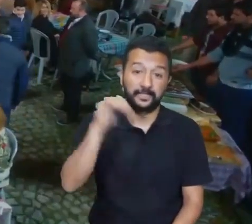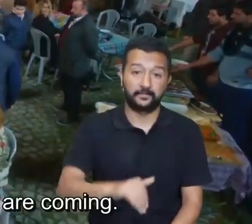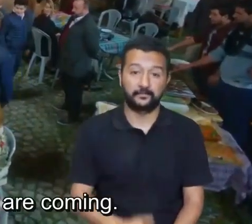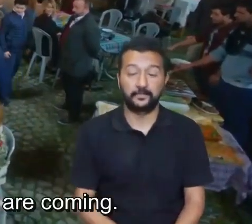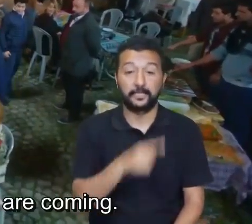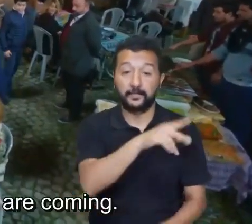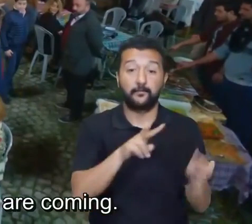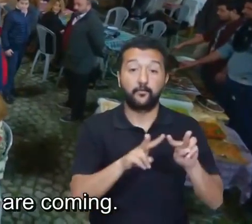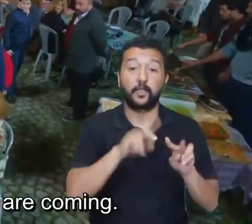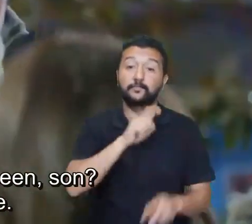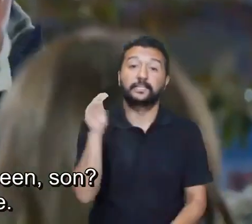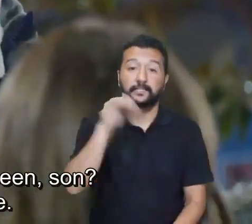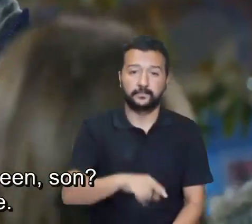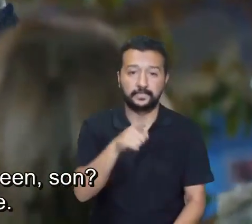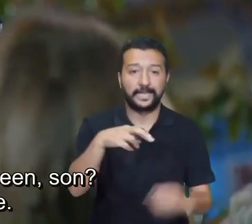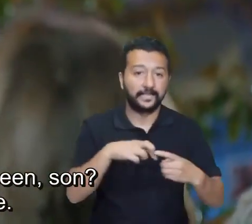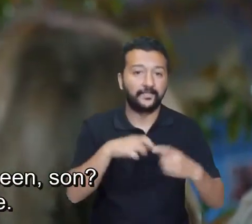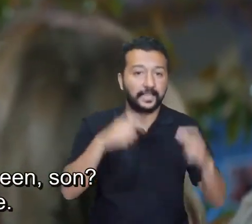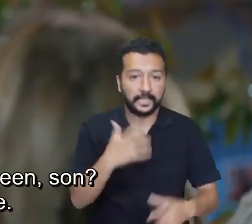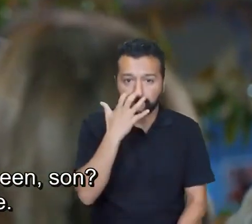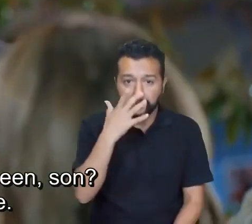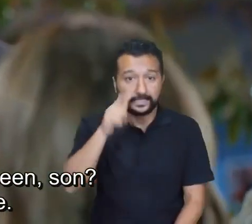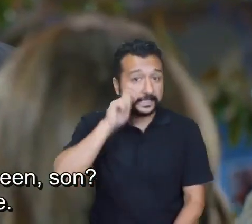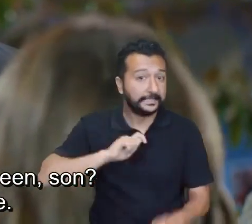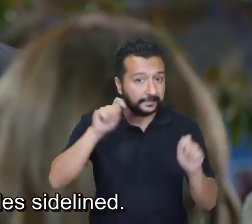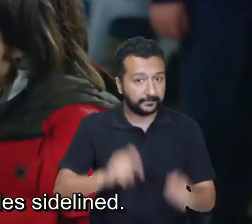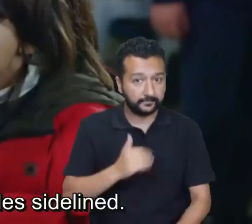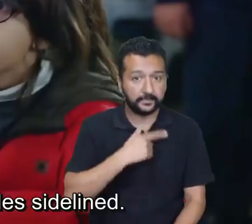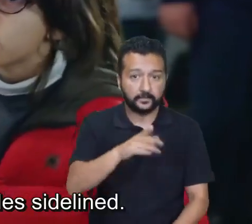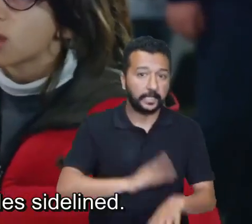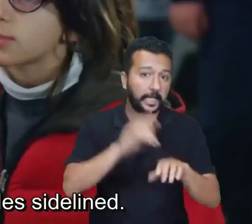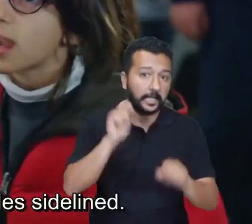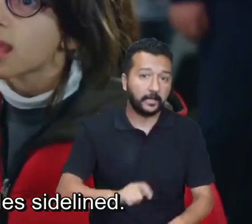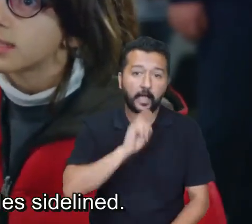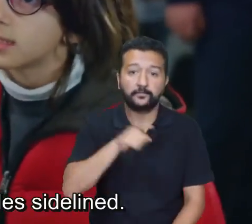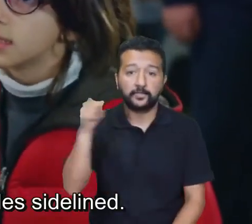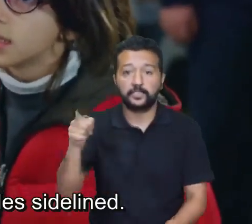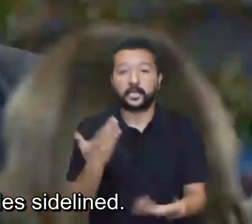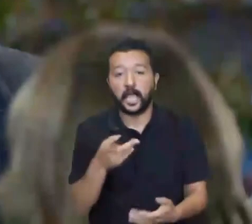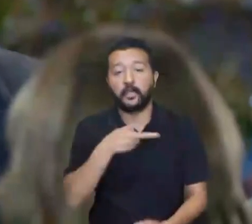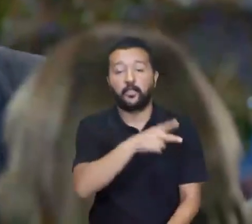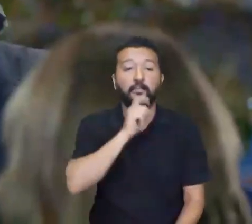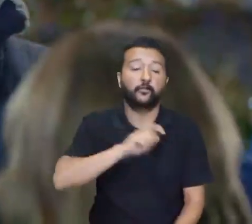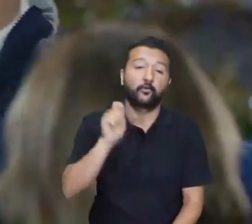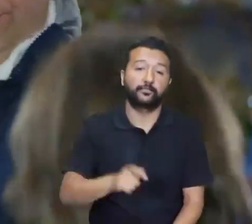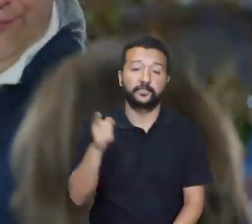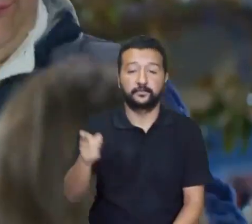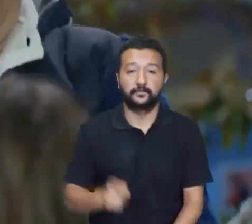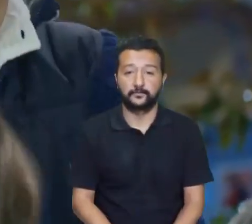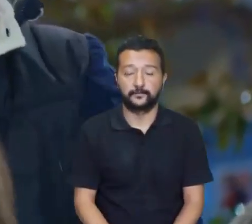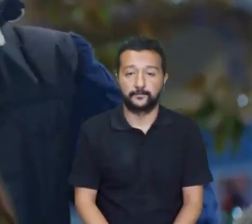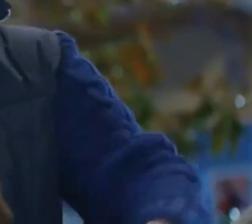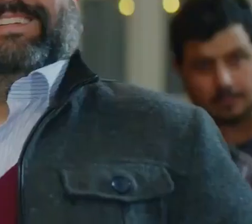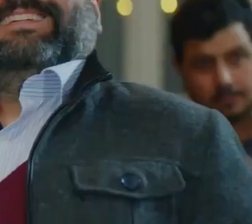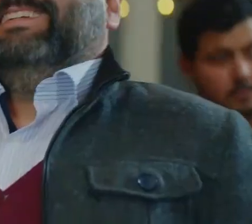Geliyor. Münir amcalar geliyor. Rıdvan, nerede kaldın oğlum? Rezil ettin beni. Ben ne yapayım? Münir amcalar yan çizdi. Zeki Rıdvan'ı önüne alıp